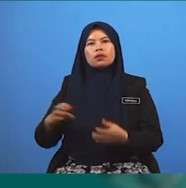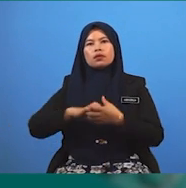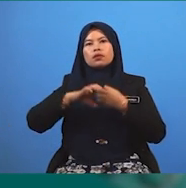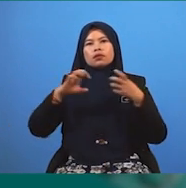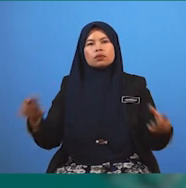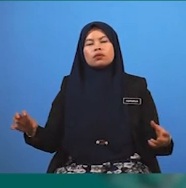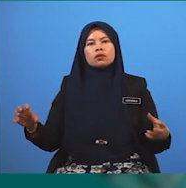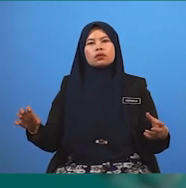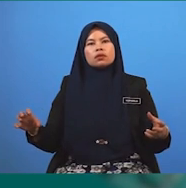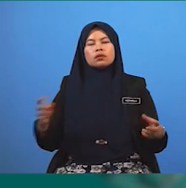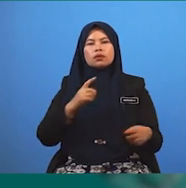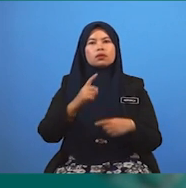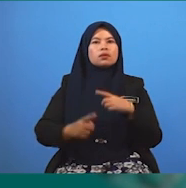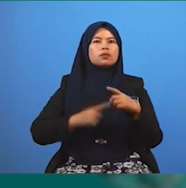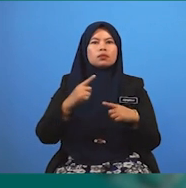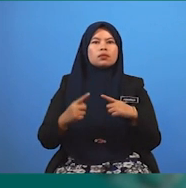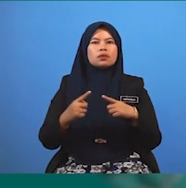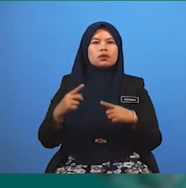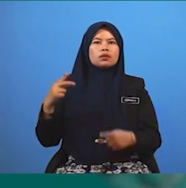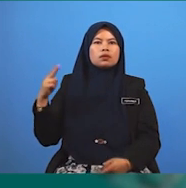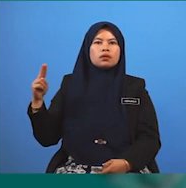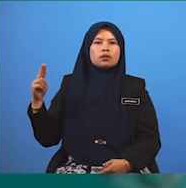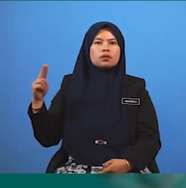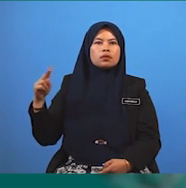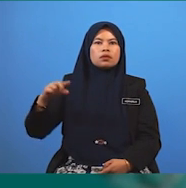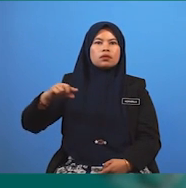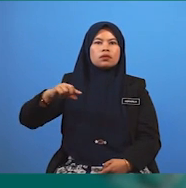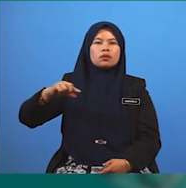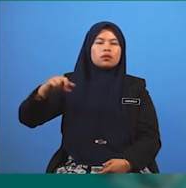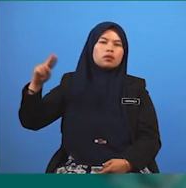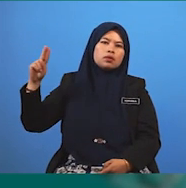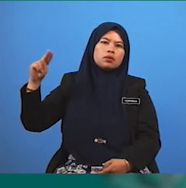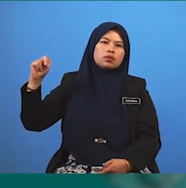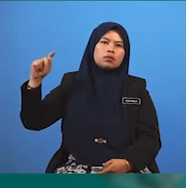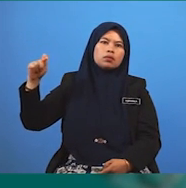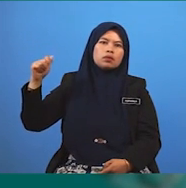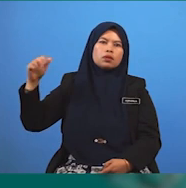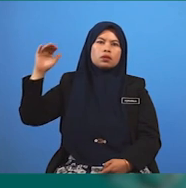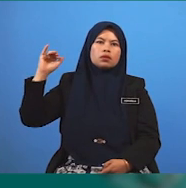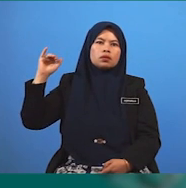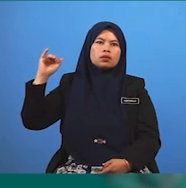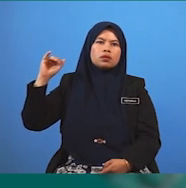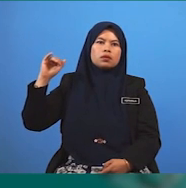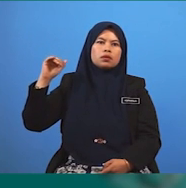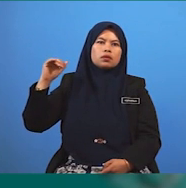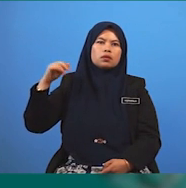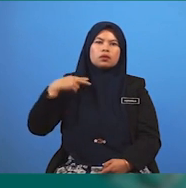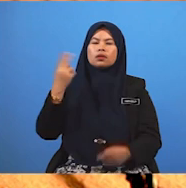dan apabila unta-unta yang bunting ditinggalkan, iaitu tidak